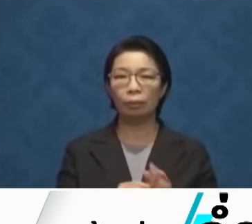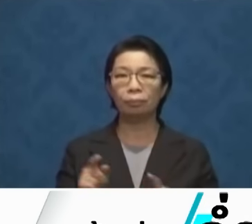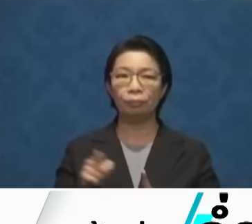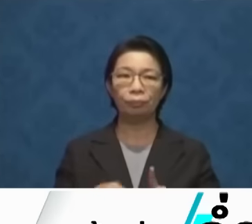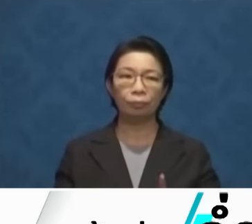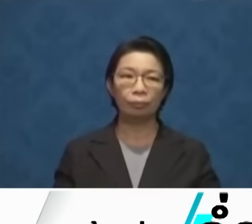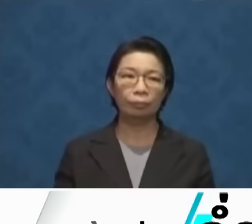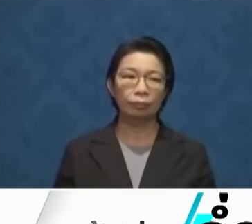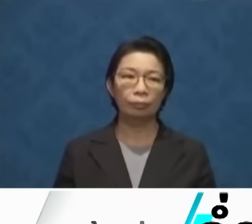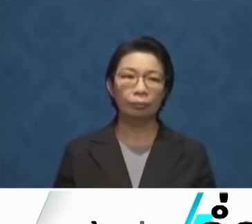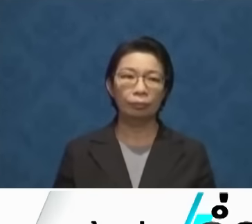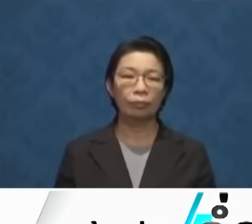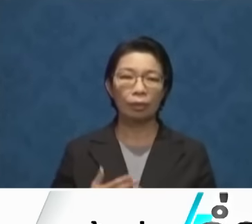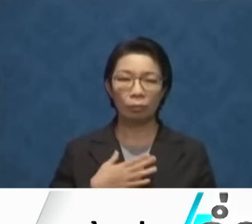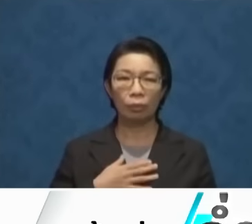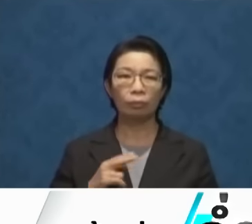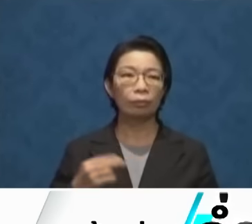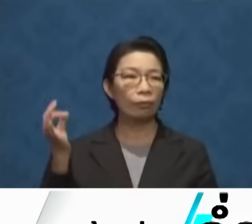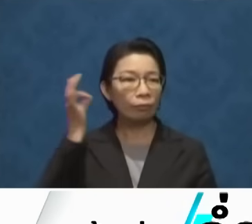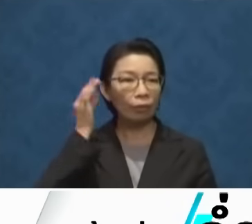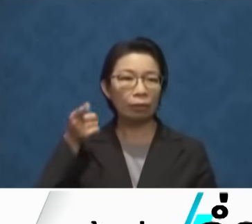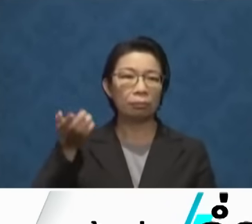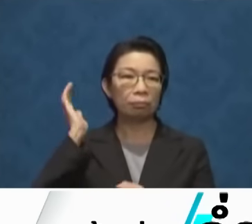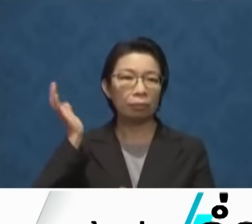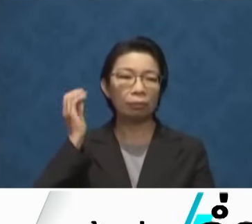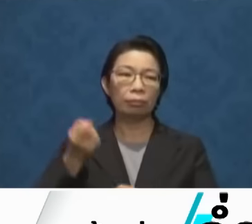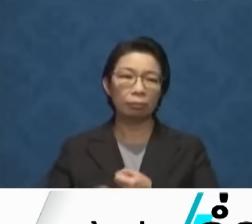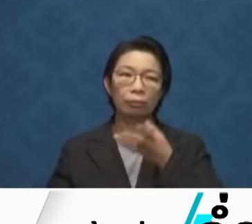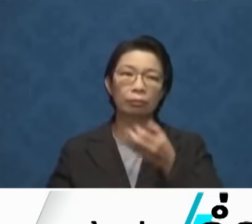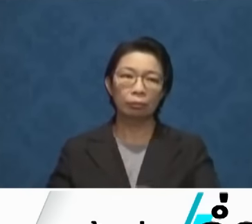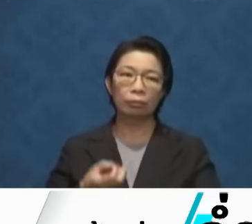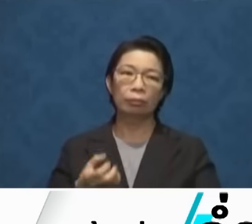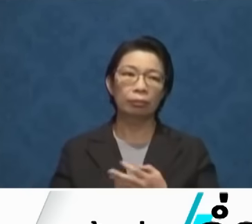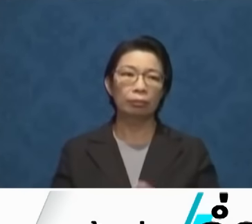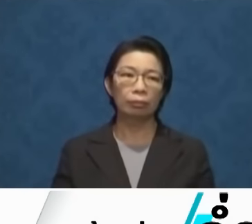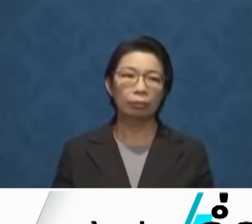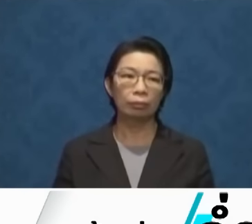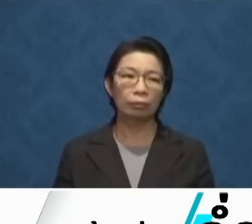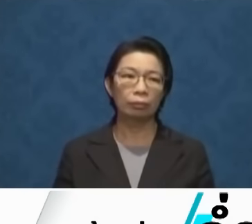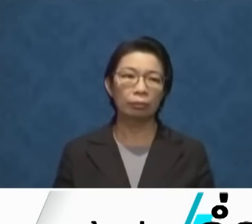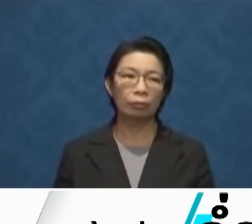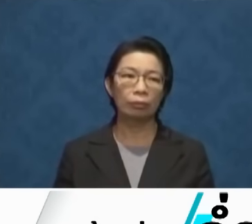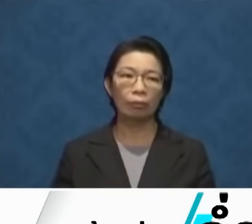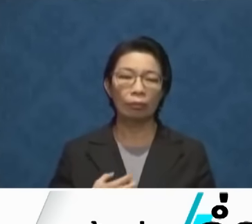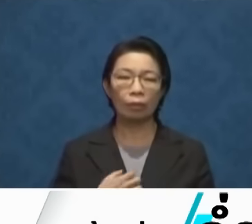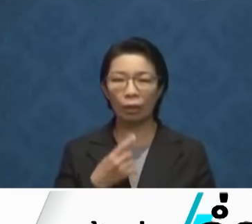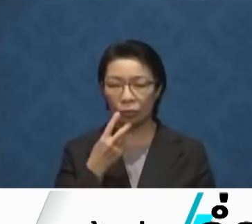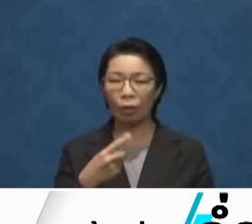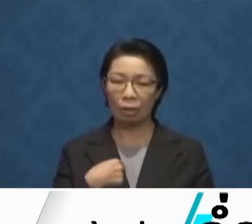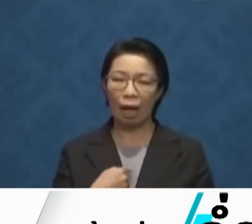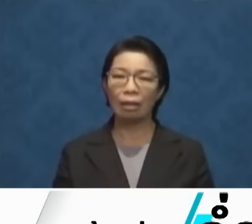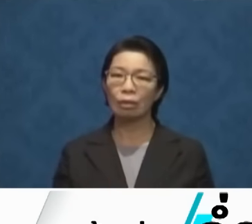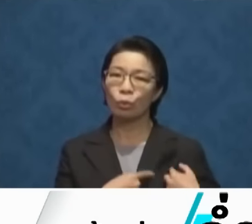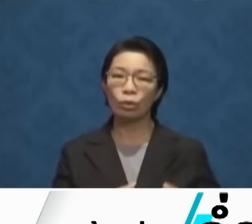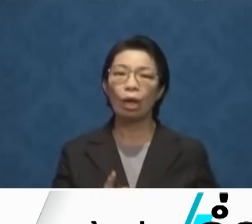ครับผมฟังท่านผู้อภิปรายได้อภิปรายเรื่องยติราคากุ้งตกต่ำผมเป็นหนึ่งในผู้ที่ช่วยเหลือเกษตรกรนะ